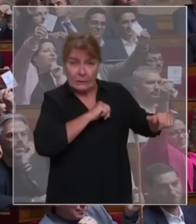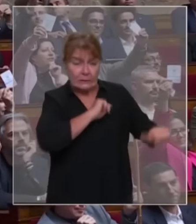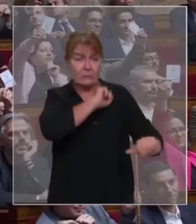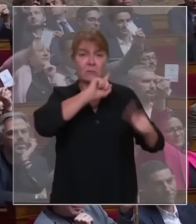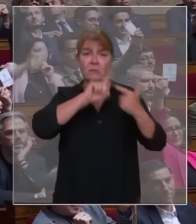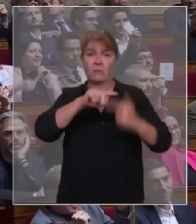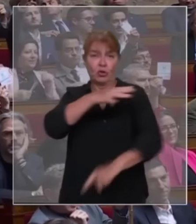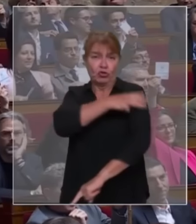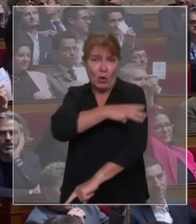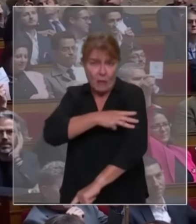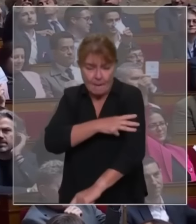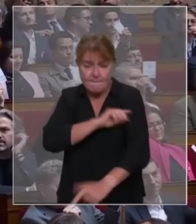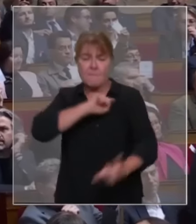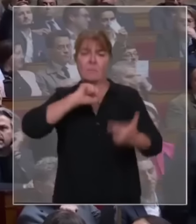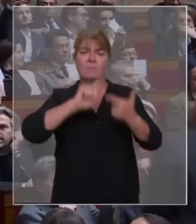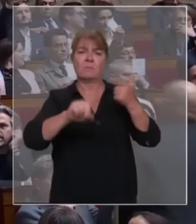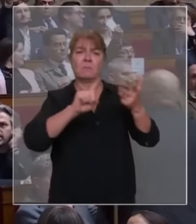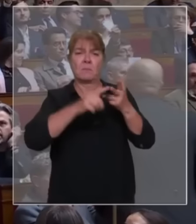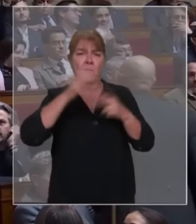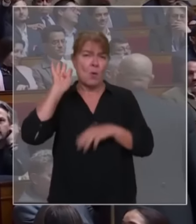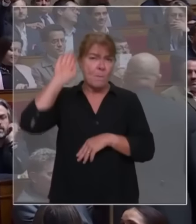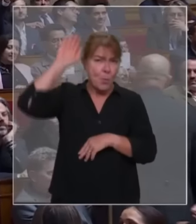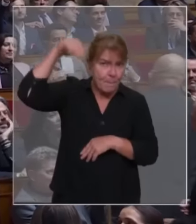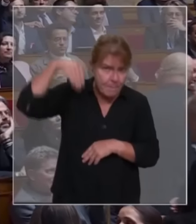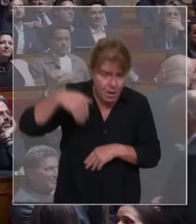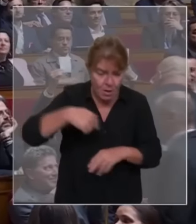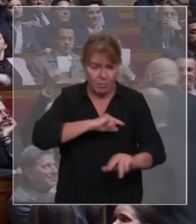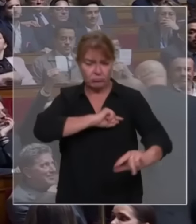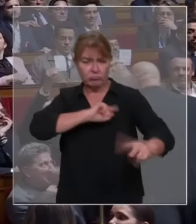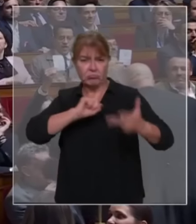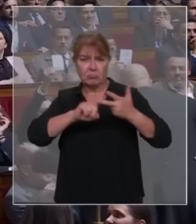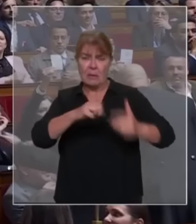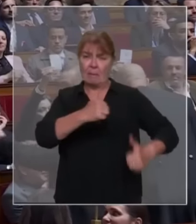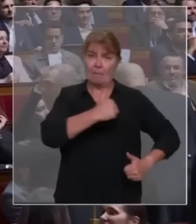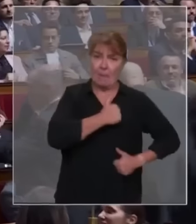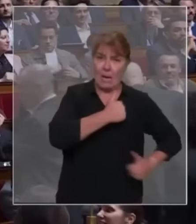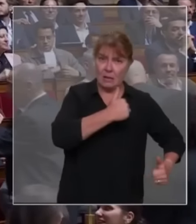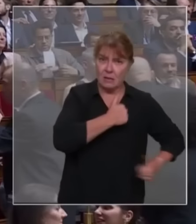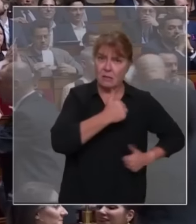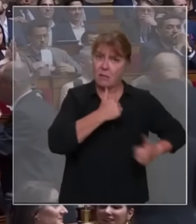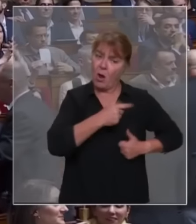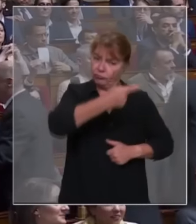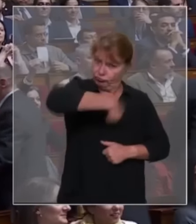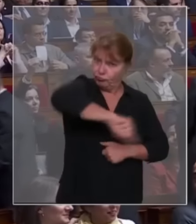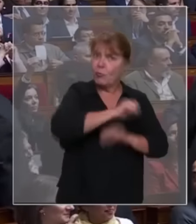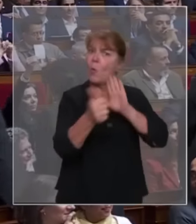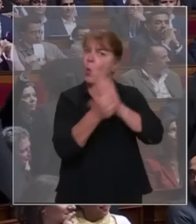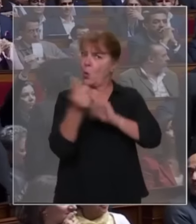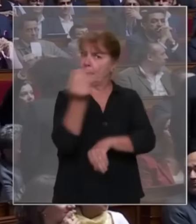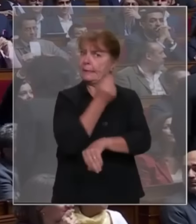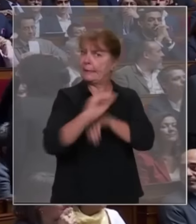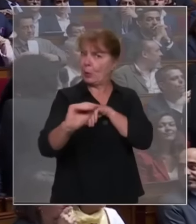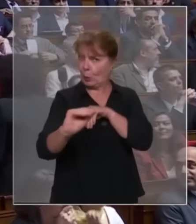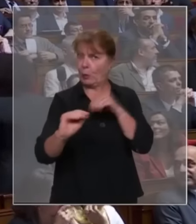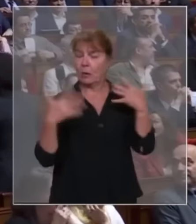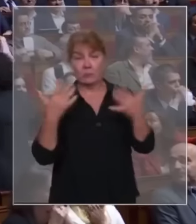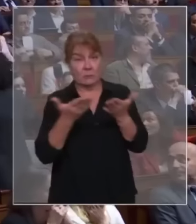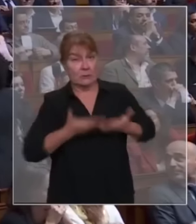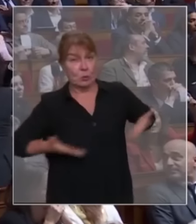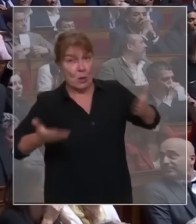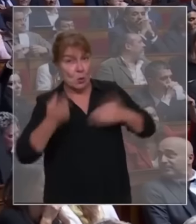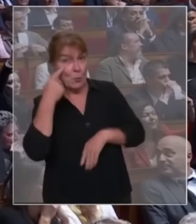les gendarmes, les pompiers, les militaires qui assurent notre sécurité dans des